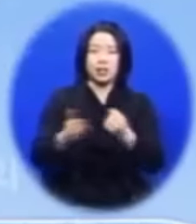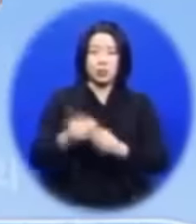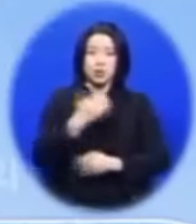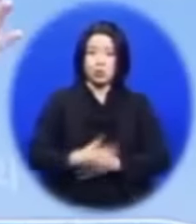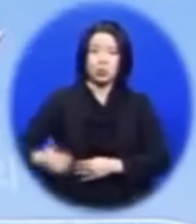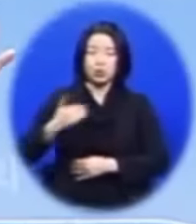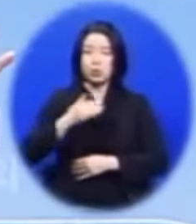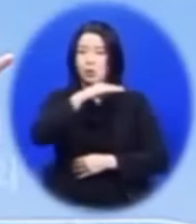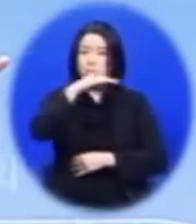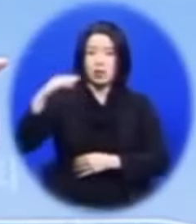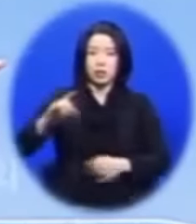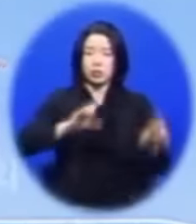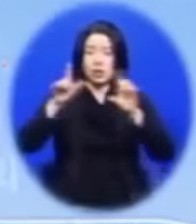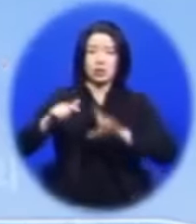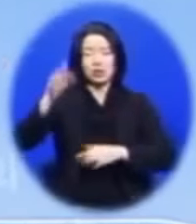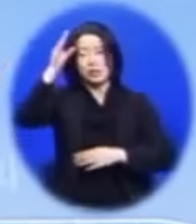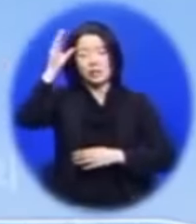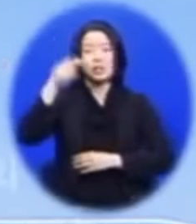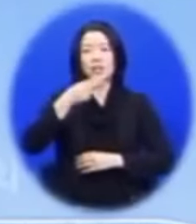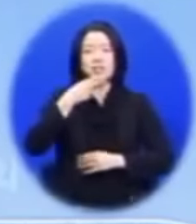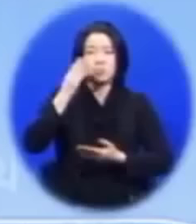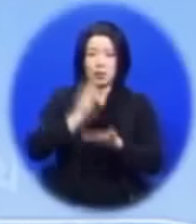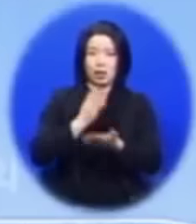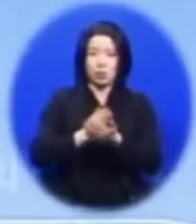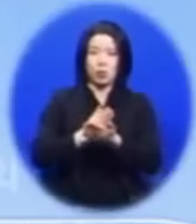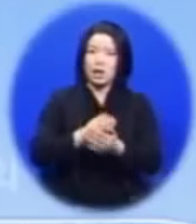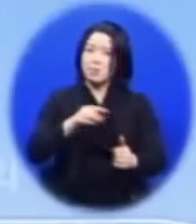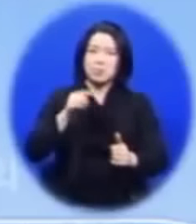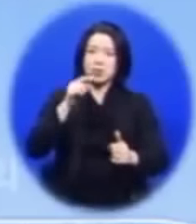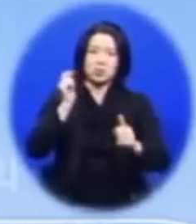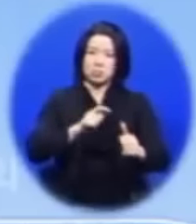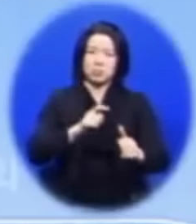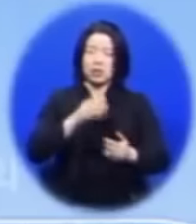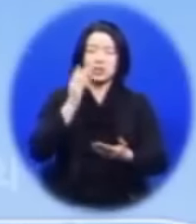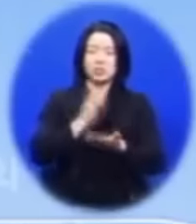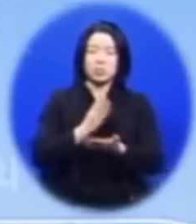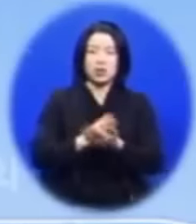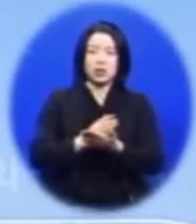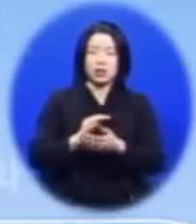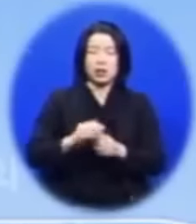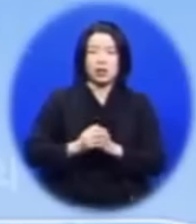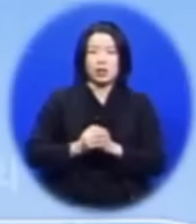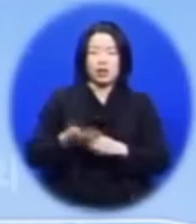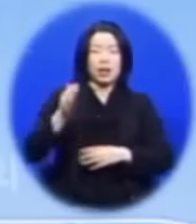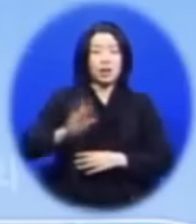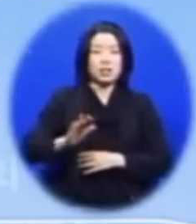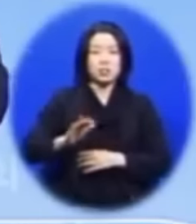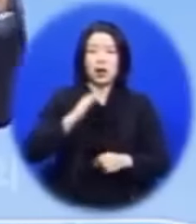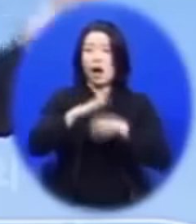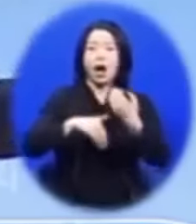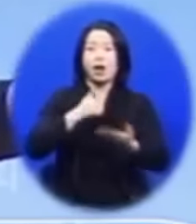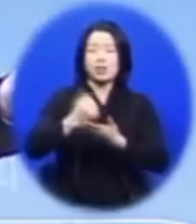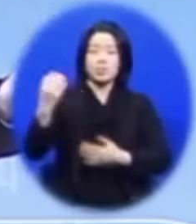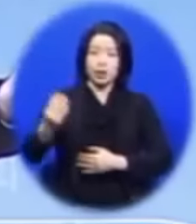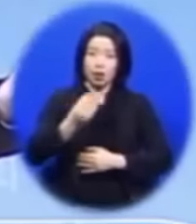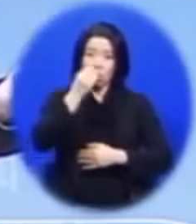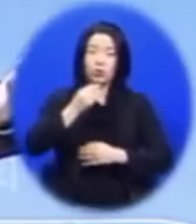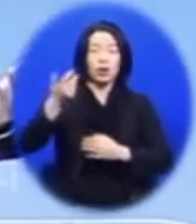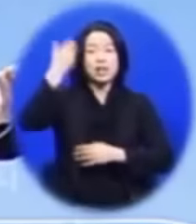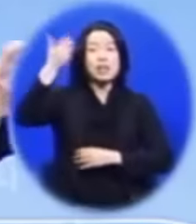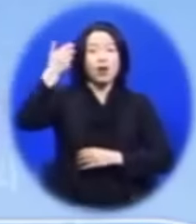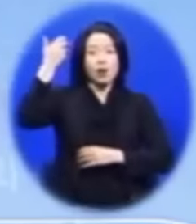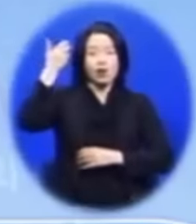사는 것은 기대하지도 말고 강조하지도 않고 그런데 하나님은 거룩한 영